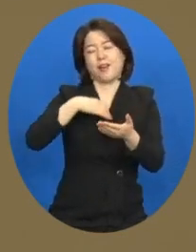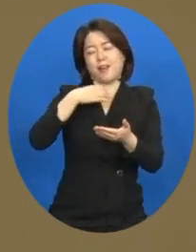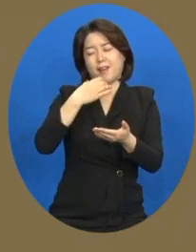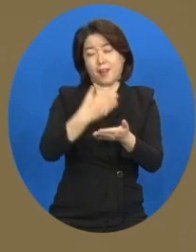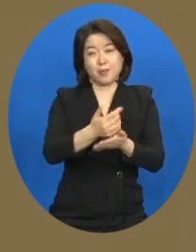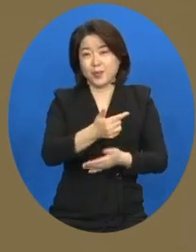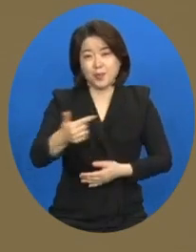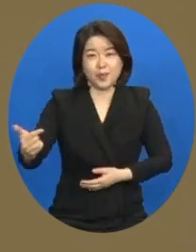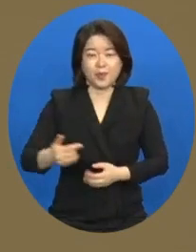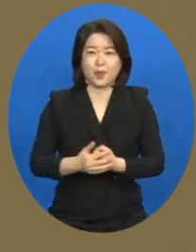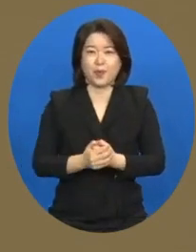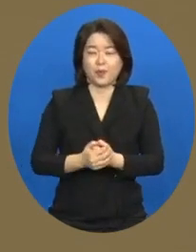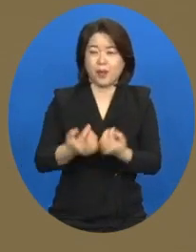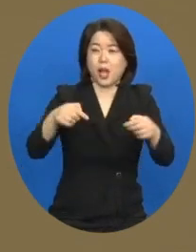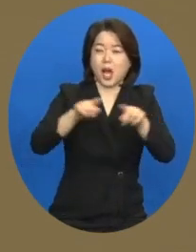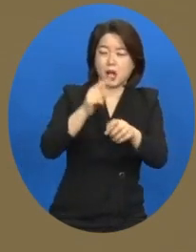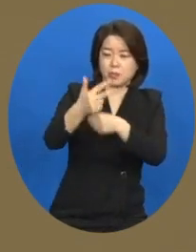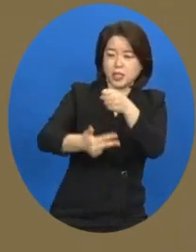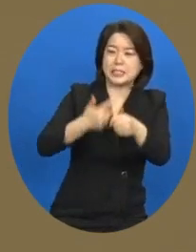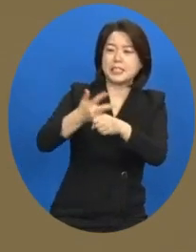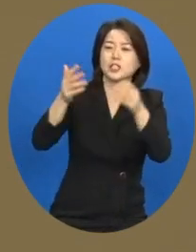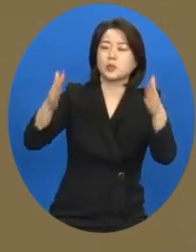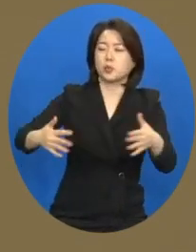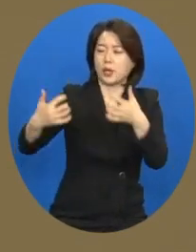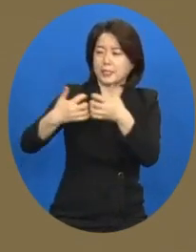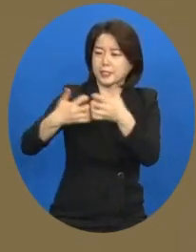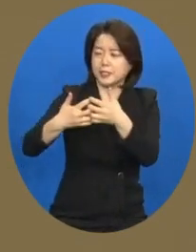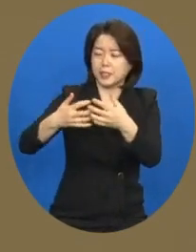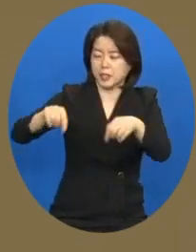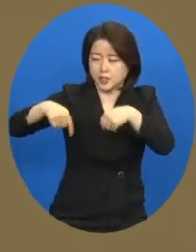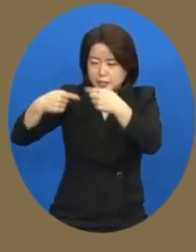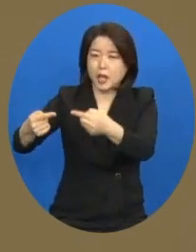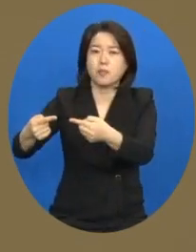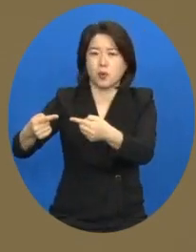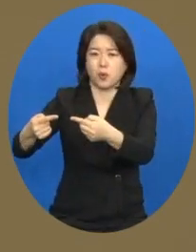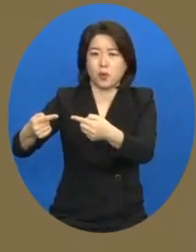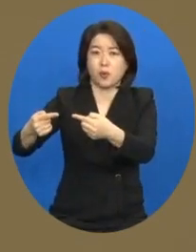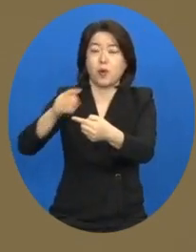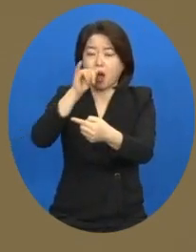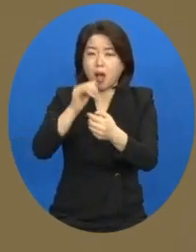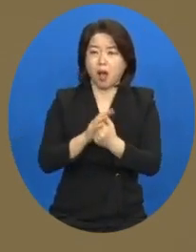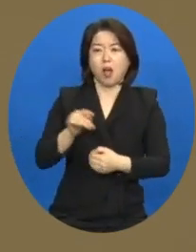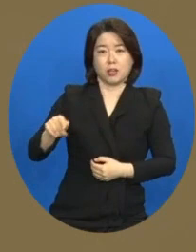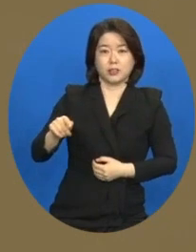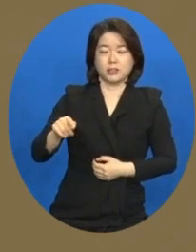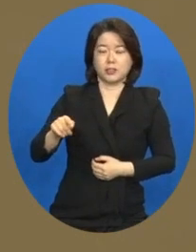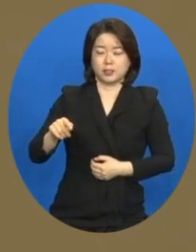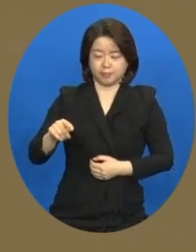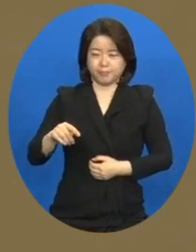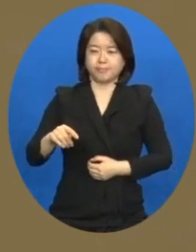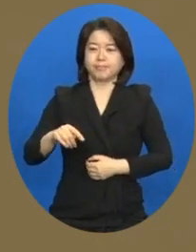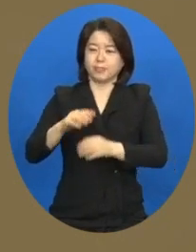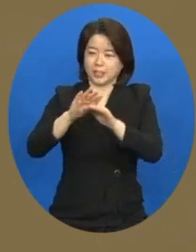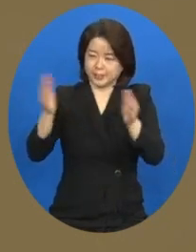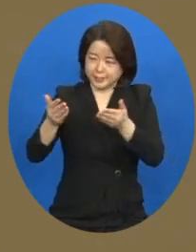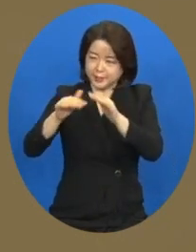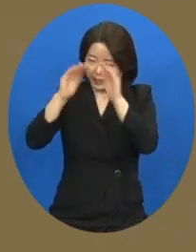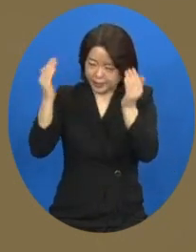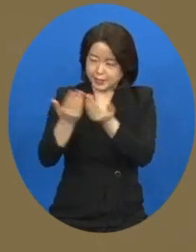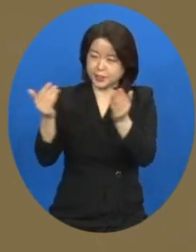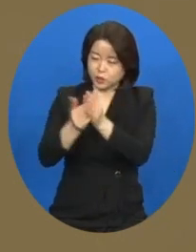감동이었겠고, 함께 7년 동안 전쟁을 같이 했는데 이제 그들이 자기 땅으로 돌아가니